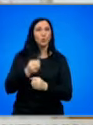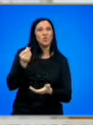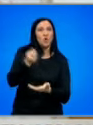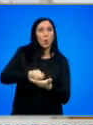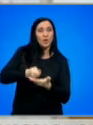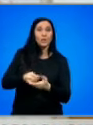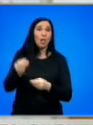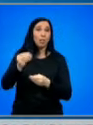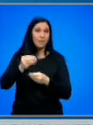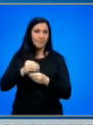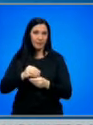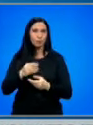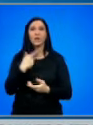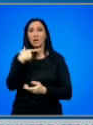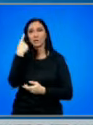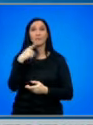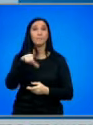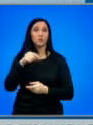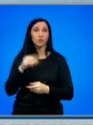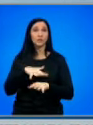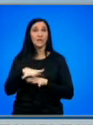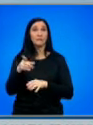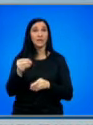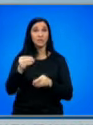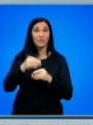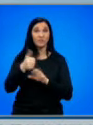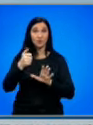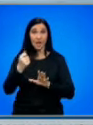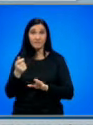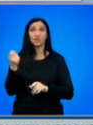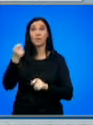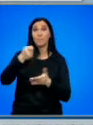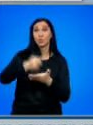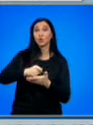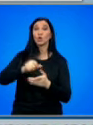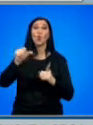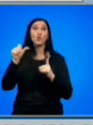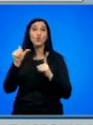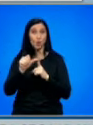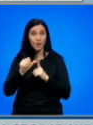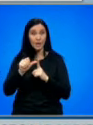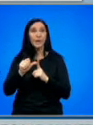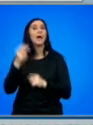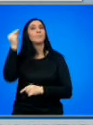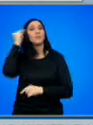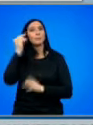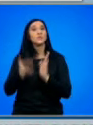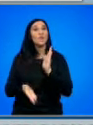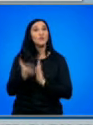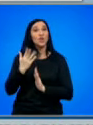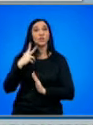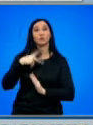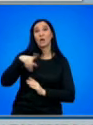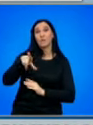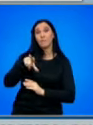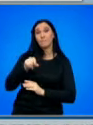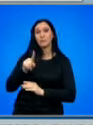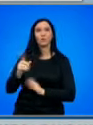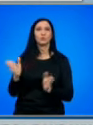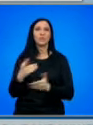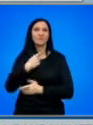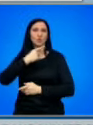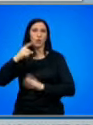към пенсионната система. Тази добавка от 60 лева ще се изплаща до юни месец. Освен това, припомни за ръста на социалната пенсия, която